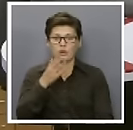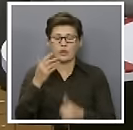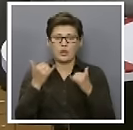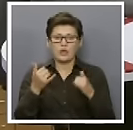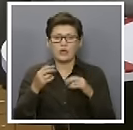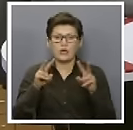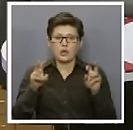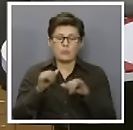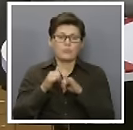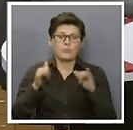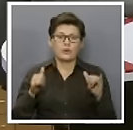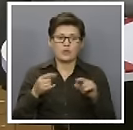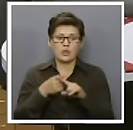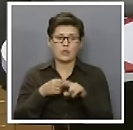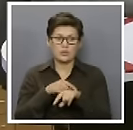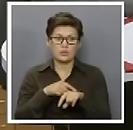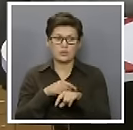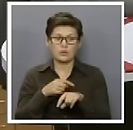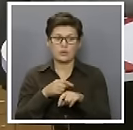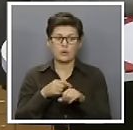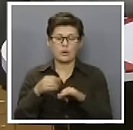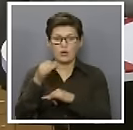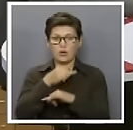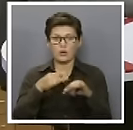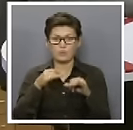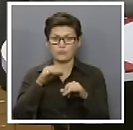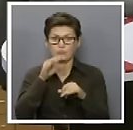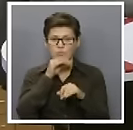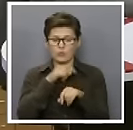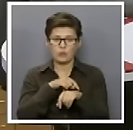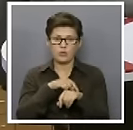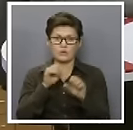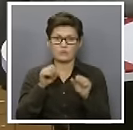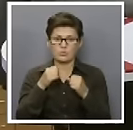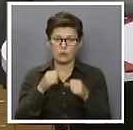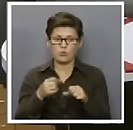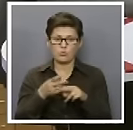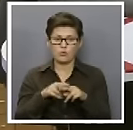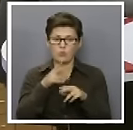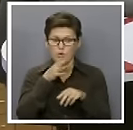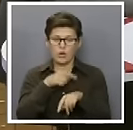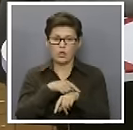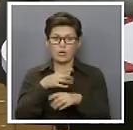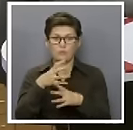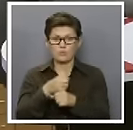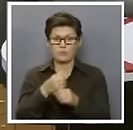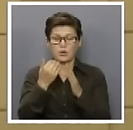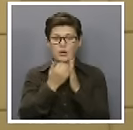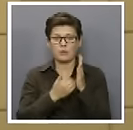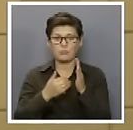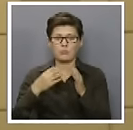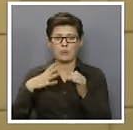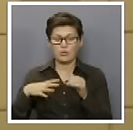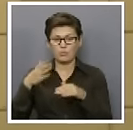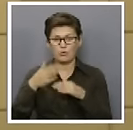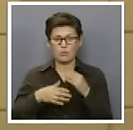екені белгілі. Бір жарты сағатты, бір сағаттың ішінде оны айтып соңына жету мүмкін емес. Уақытыңызға байланысты бағдарламаны аяқтауға